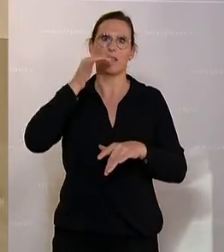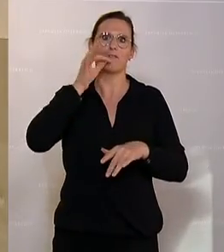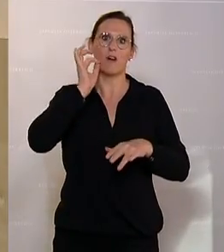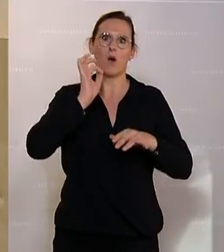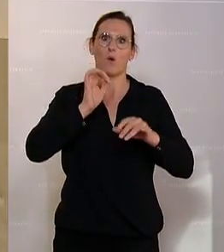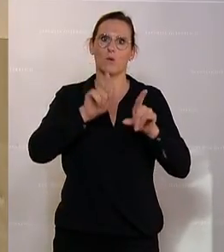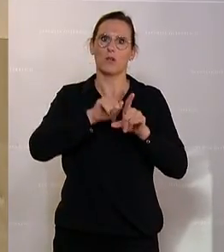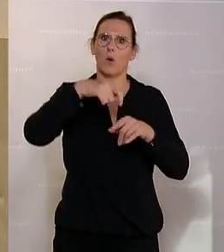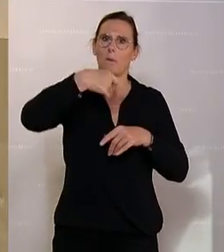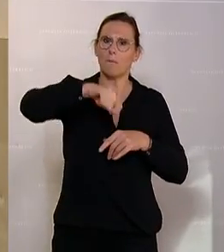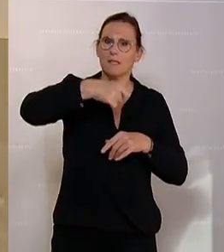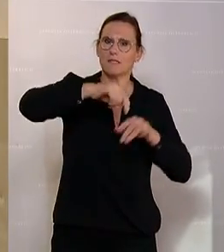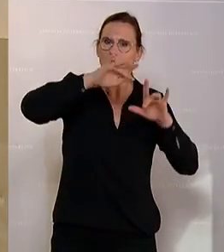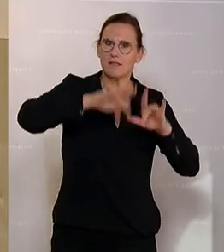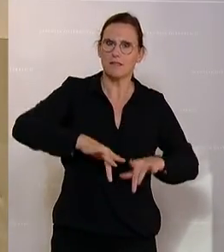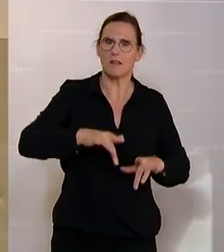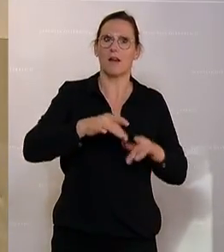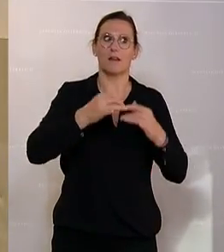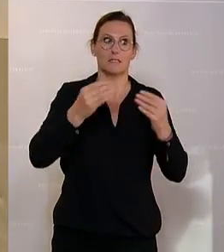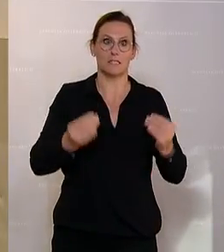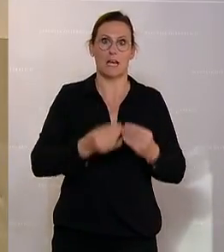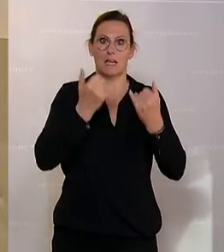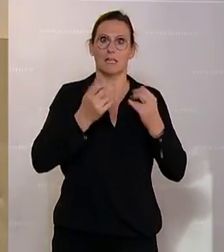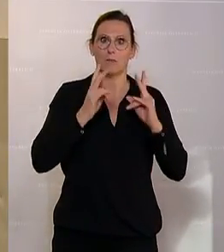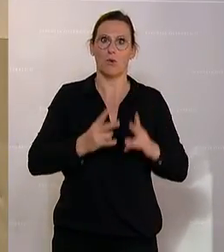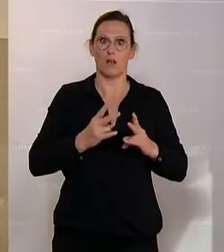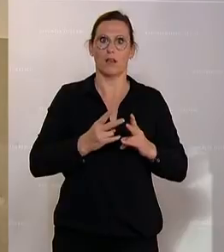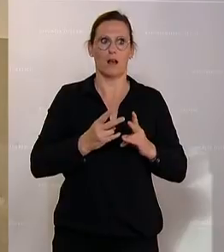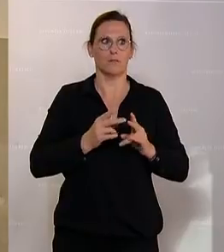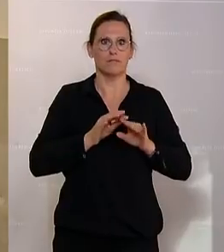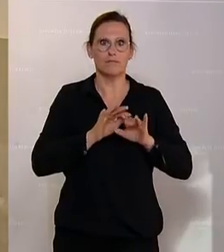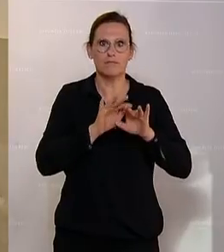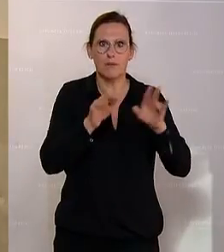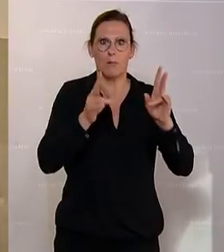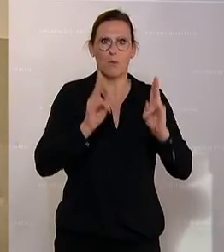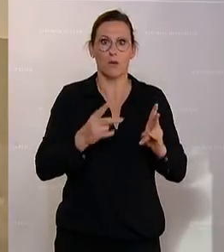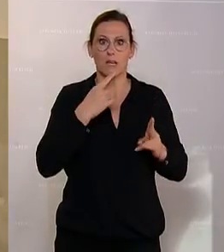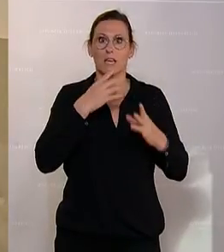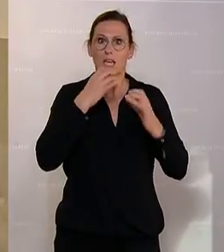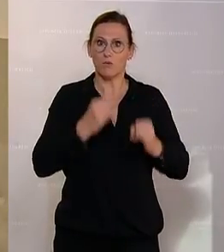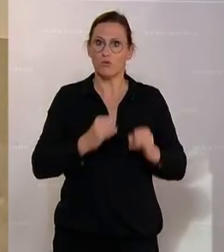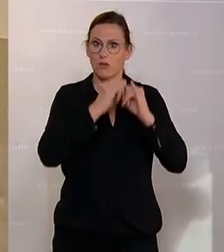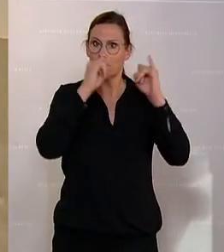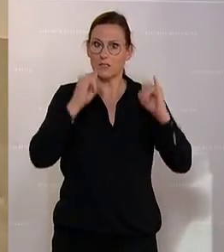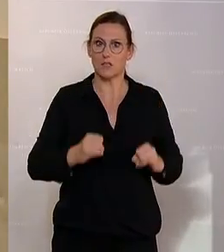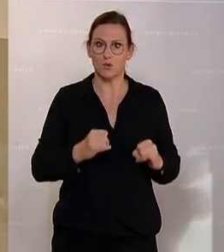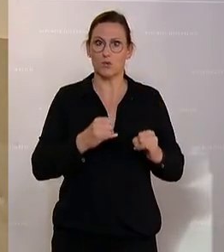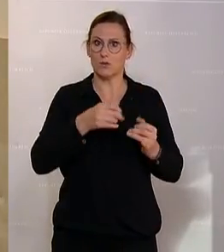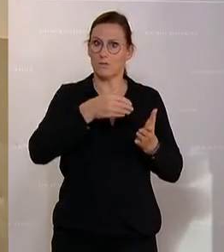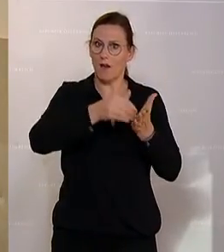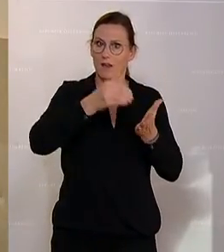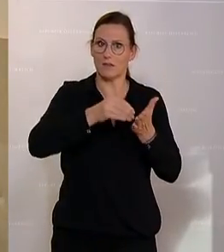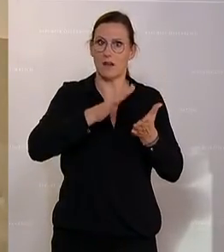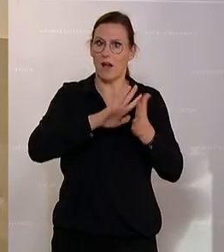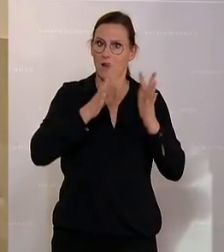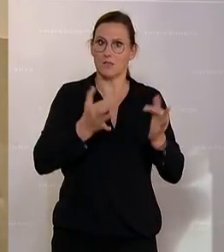dass die Dinge, die jetzt möglich sind, auch realisiert werden. Ich persönlich wünsche dem Institut weiterhin alles Gute.